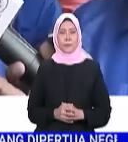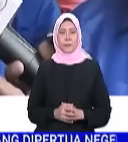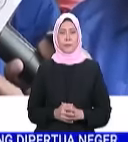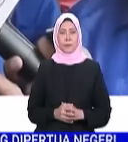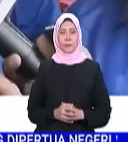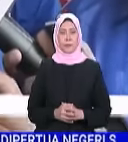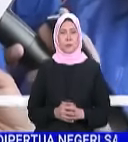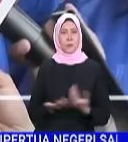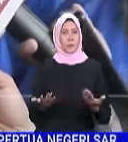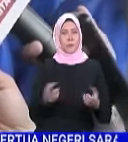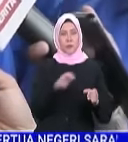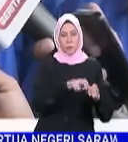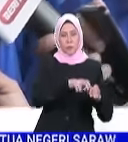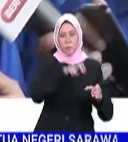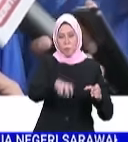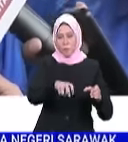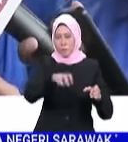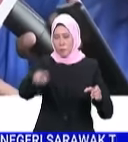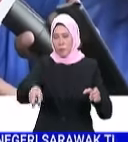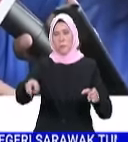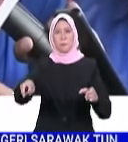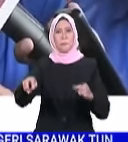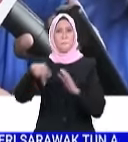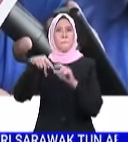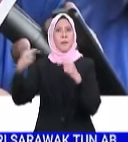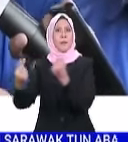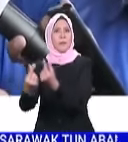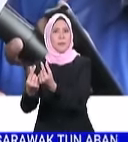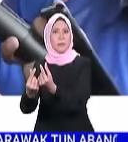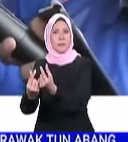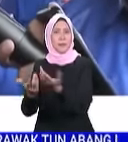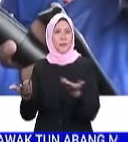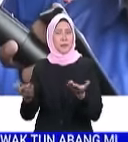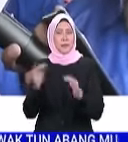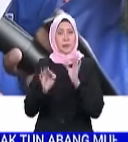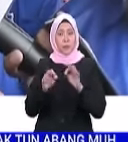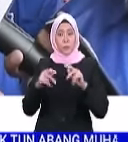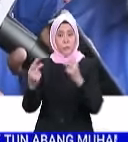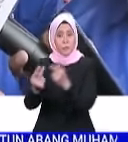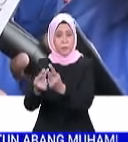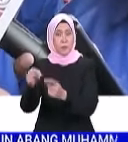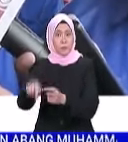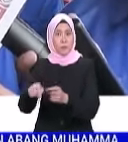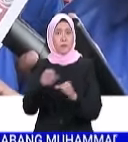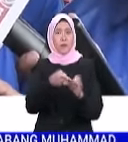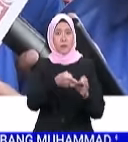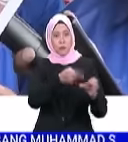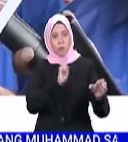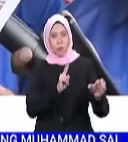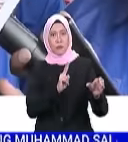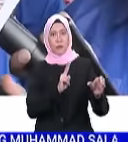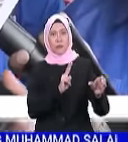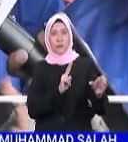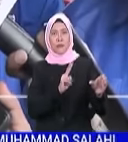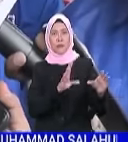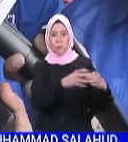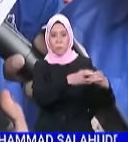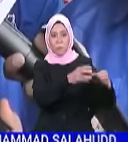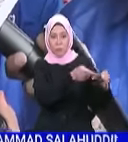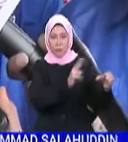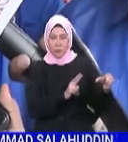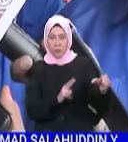Tafsiran lompat misalnya, sebagai contoh, kalau sesebuah parti itu dia keluar daripada satu coalition,